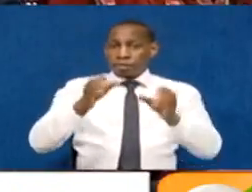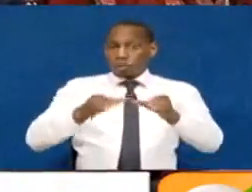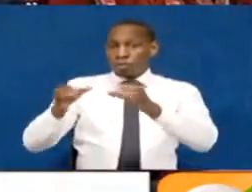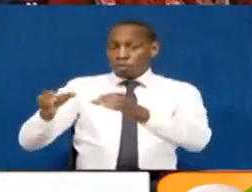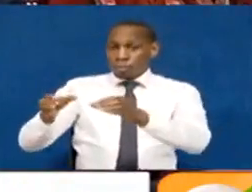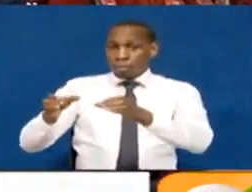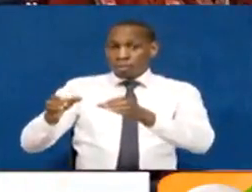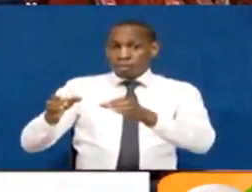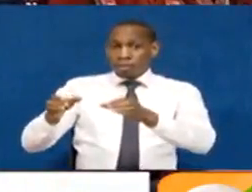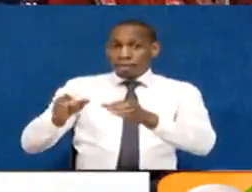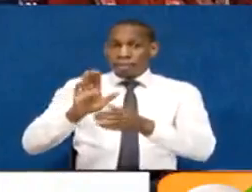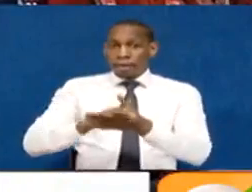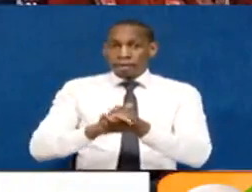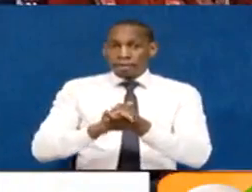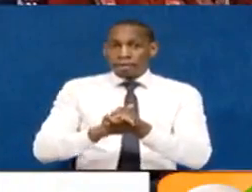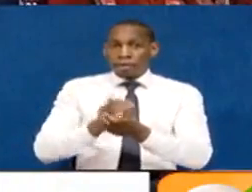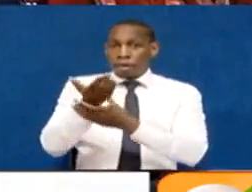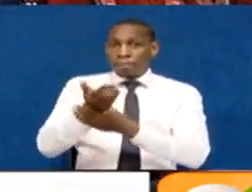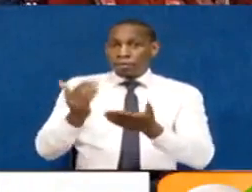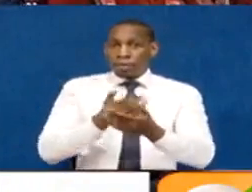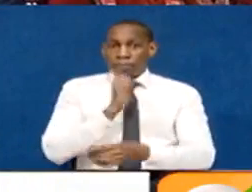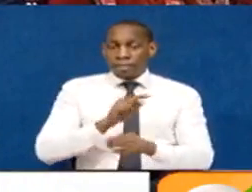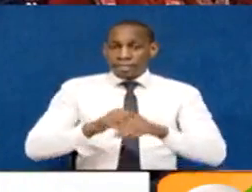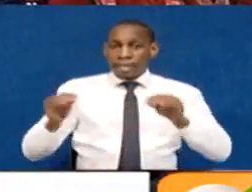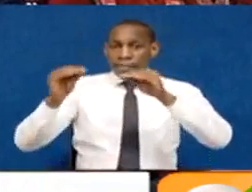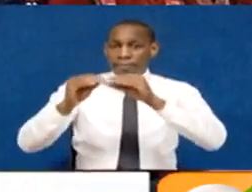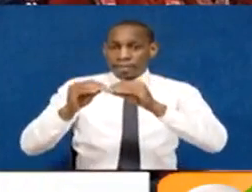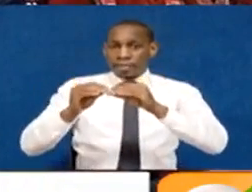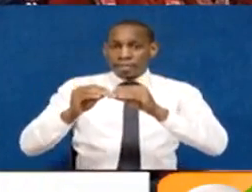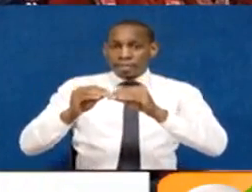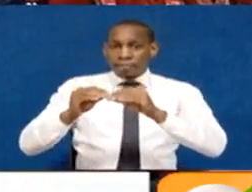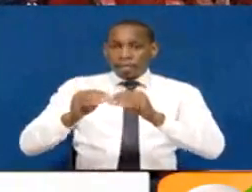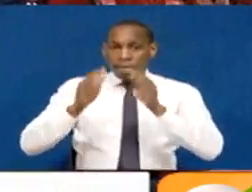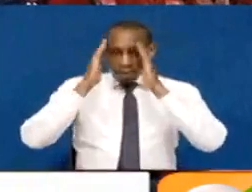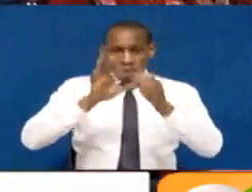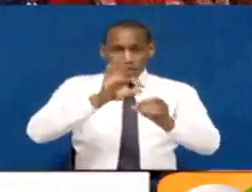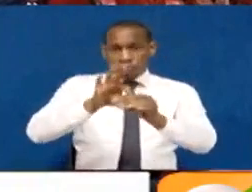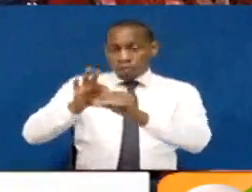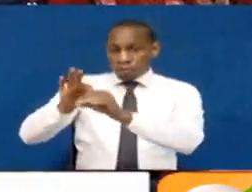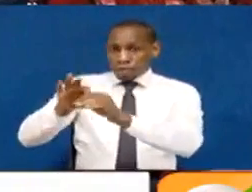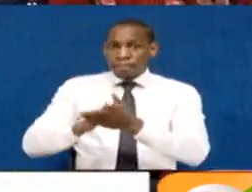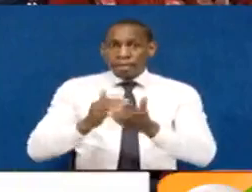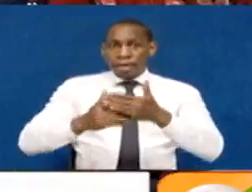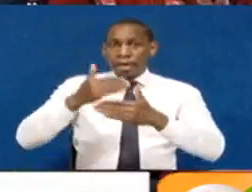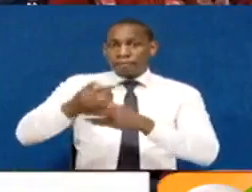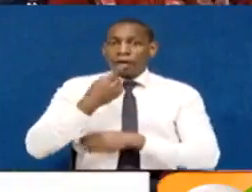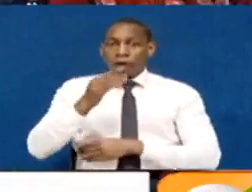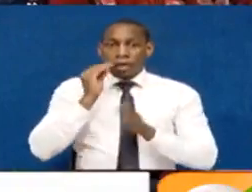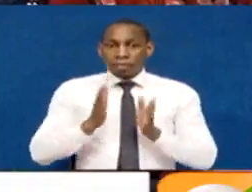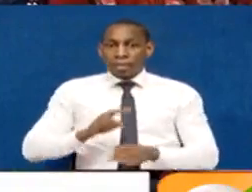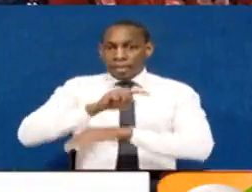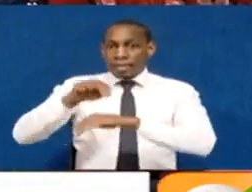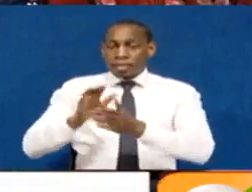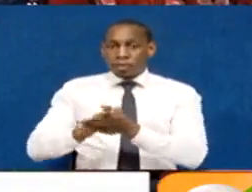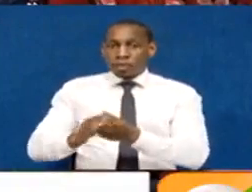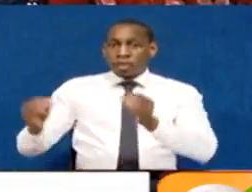kisiasa, walihiari kuyaondoa katika kikao kilichozingatia upigaji kura kielektroniki baada ya agizo la speaker wa bunge